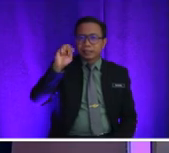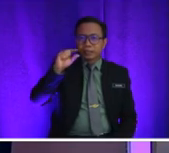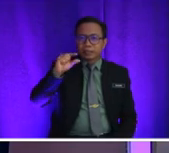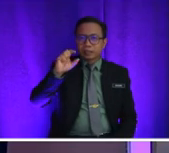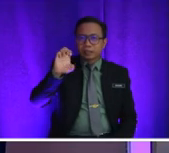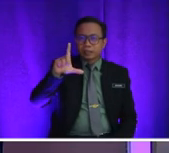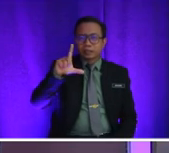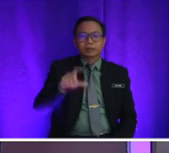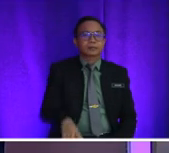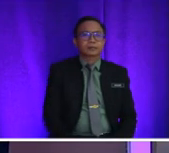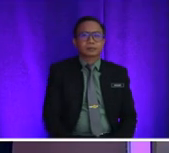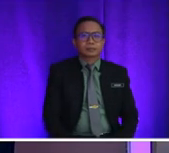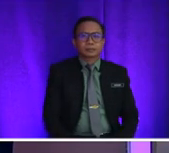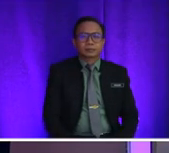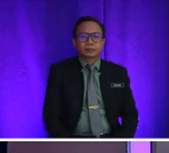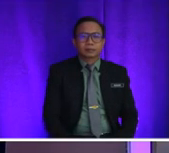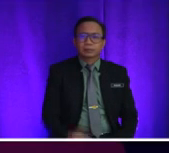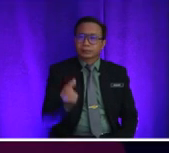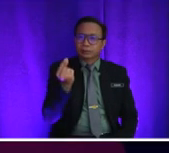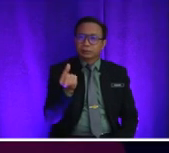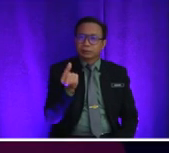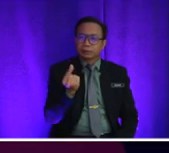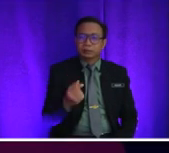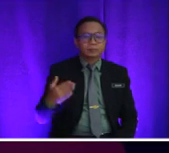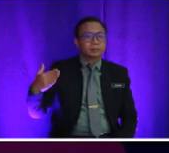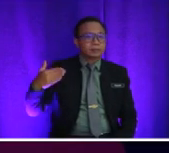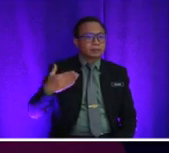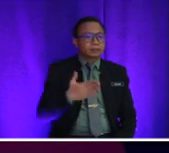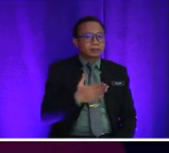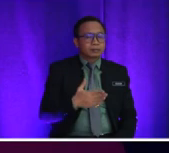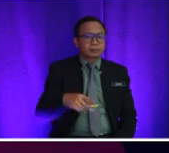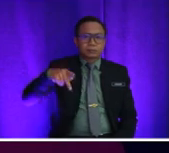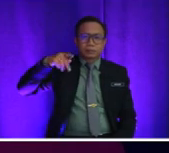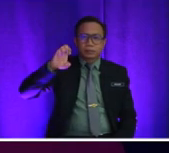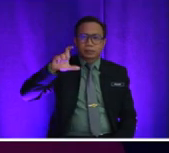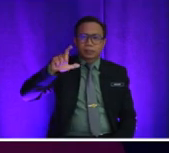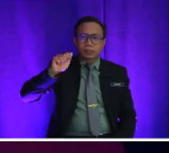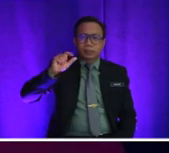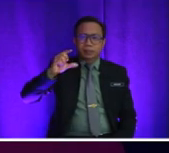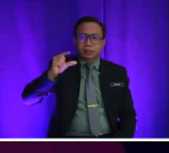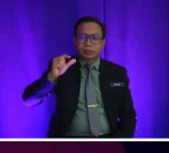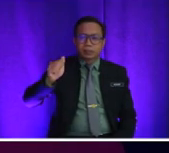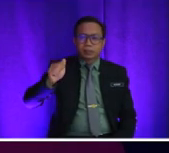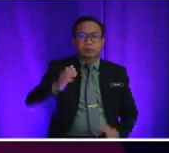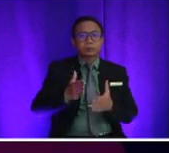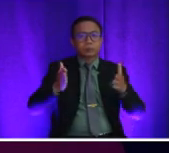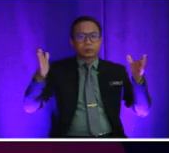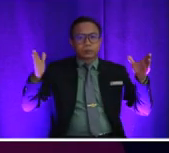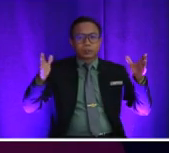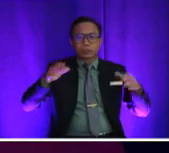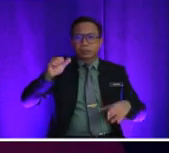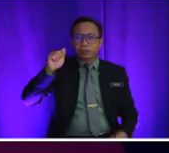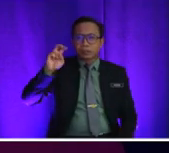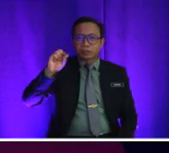oke yang ukuran kecil itu adalah ikan pelage manakala yang besar itu adalah ikan